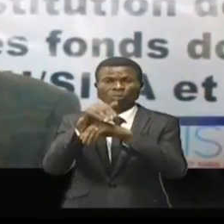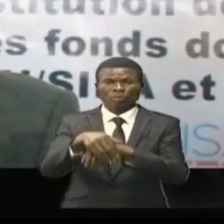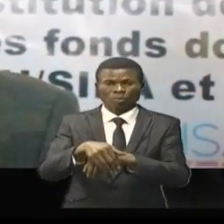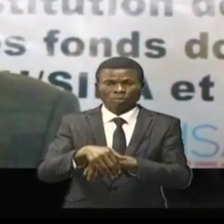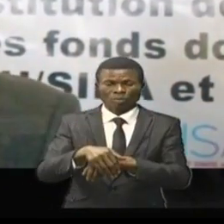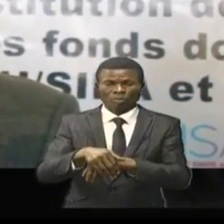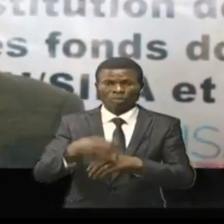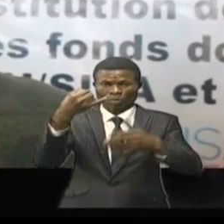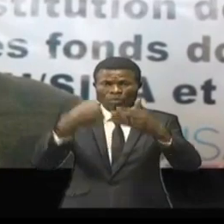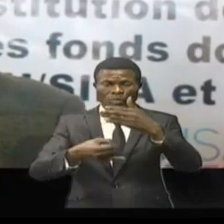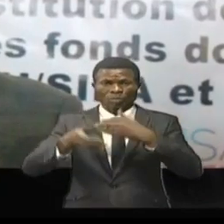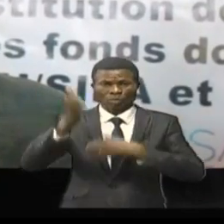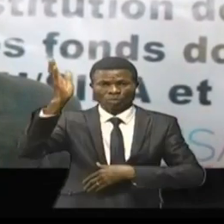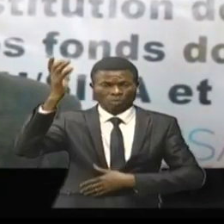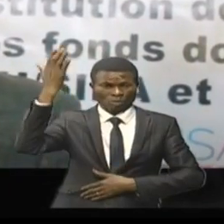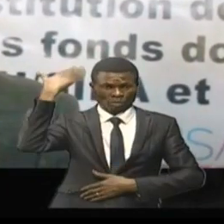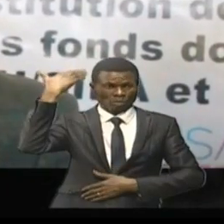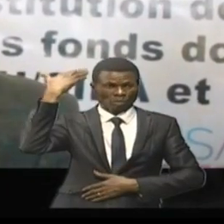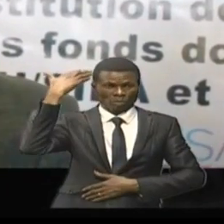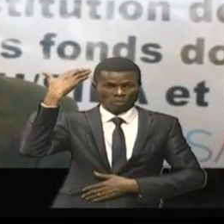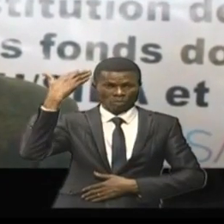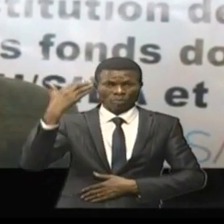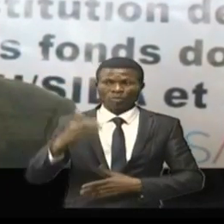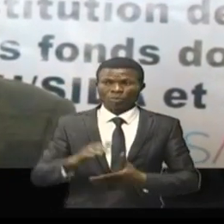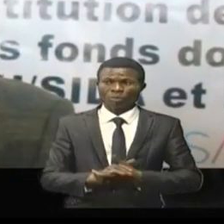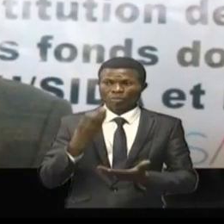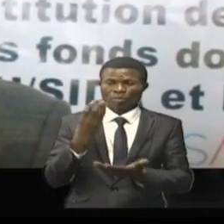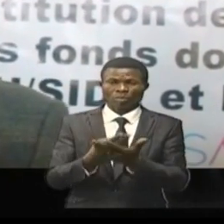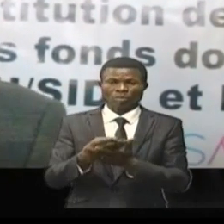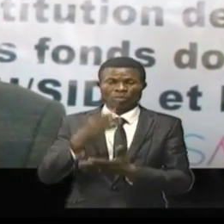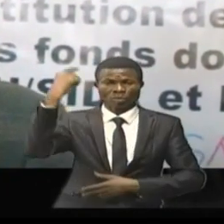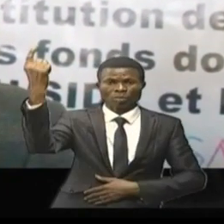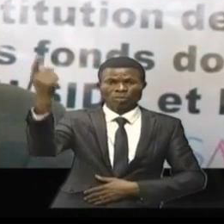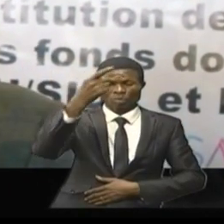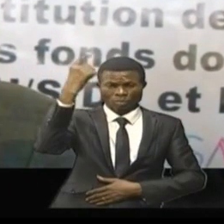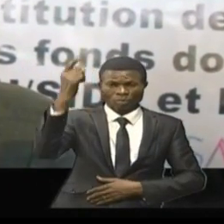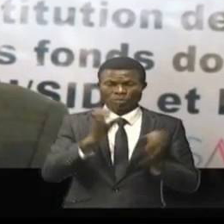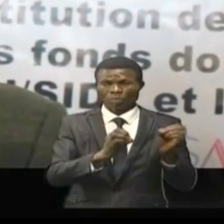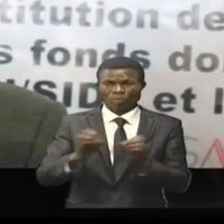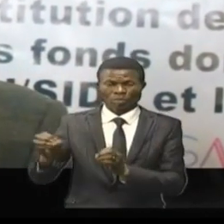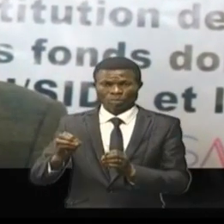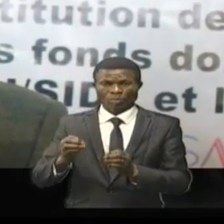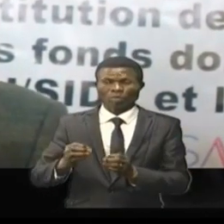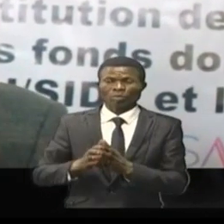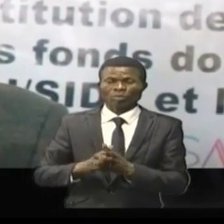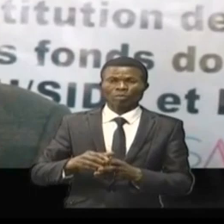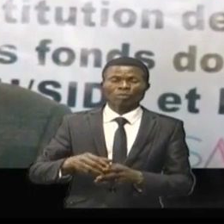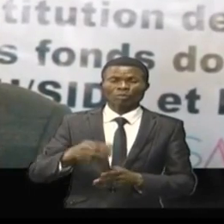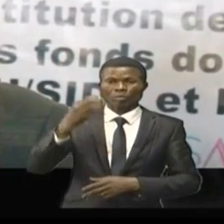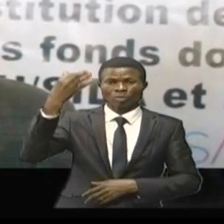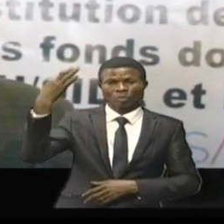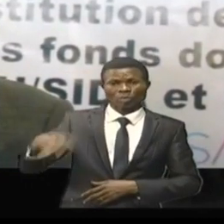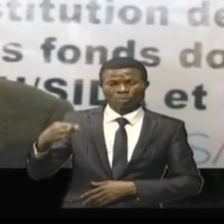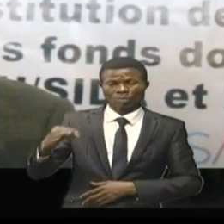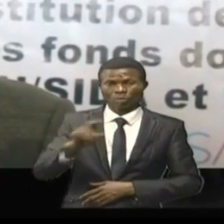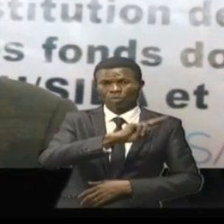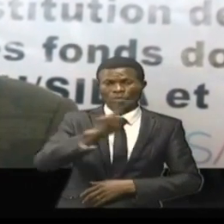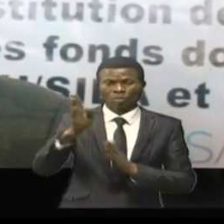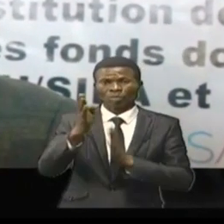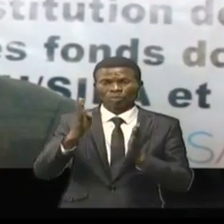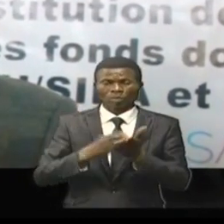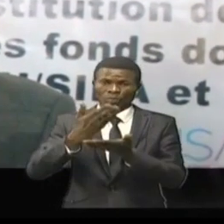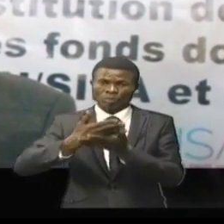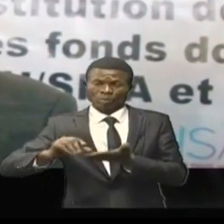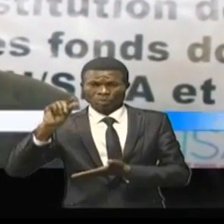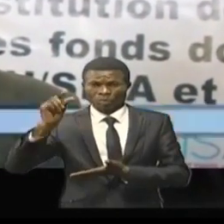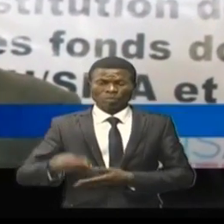de la 6e reconstitution des ressources du Fonds mondial tenue à Lyon, en France, en 2019. Il y a eu une première tranche qui a